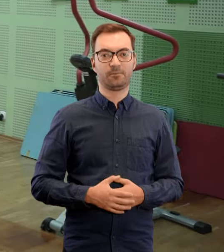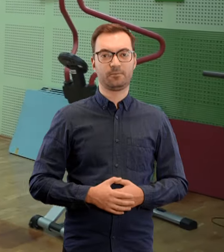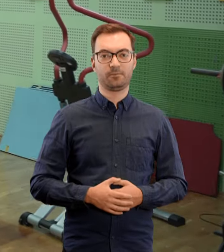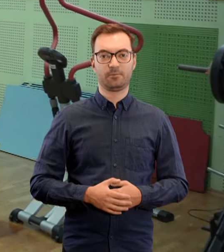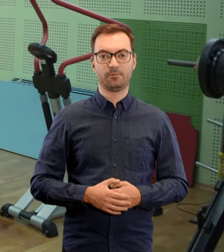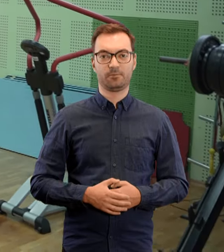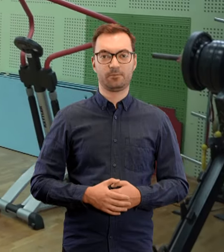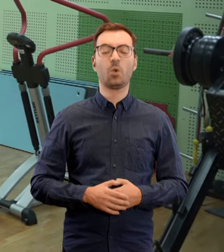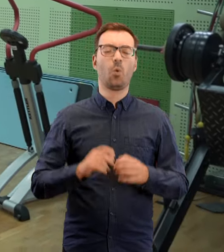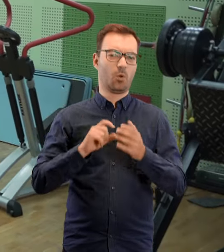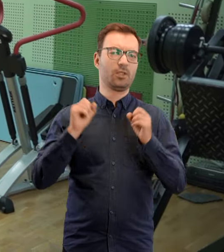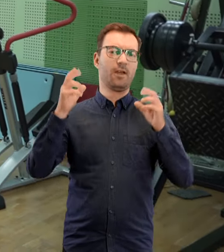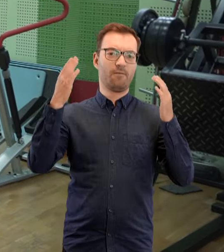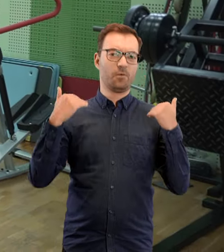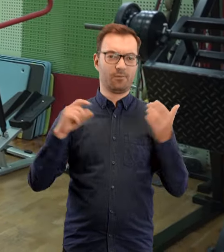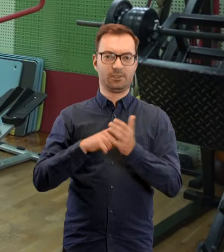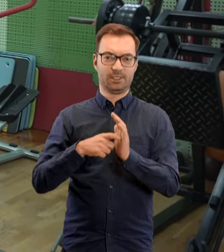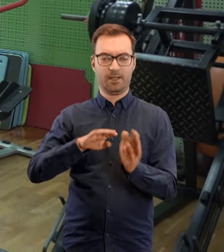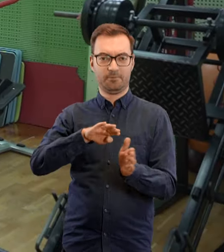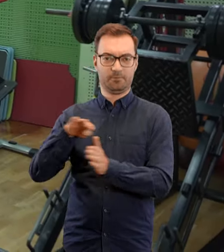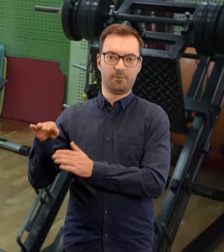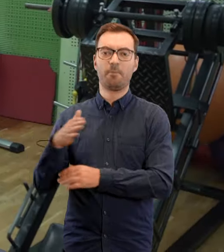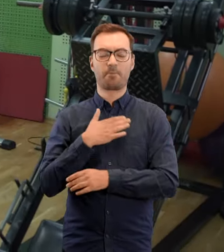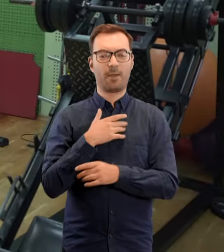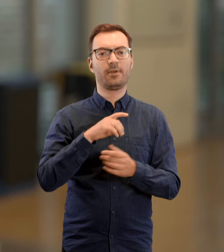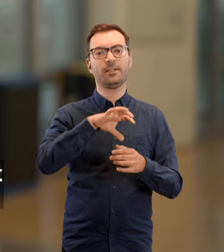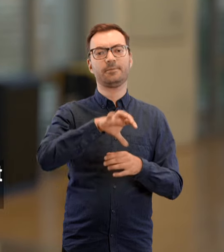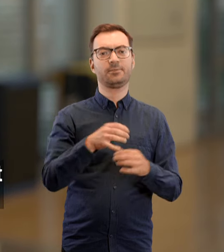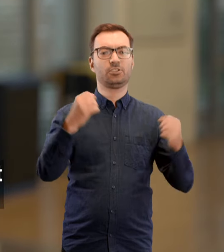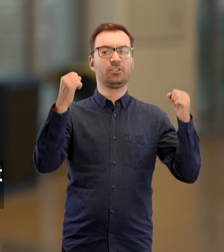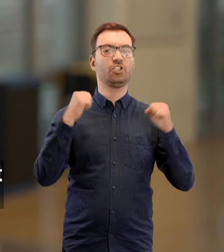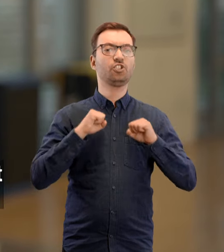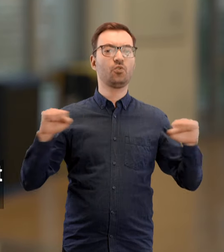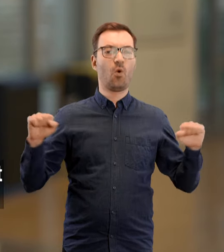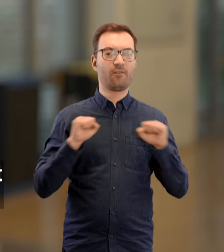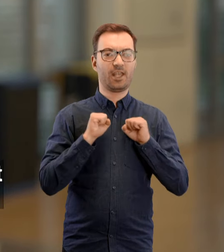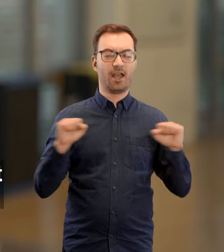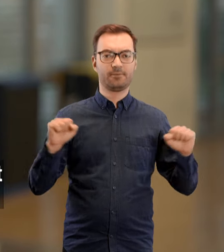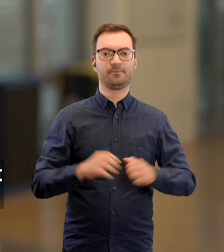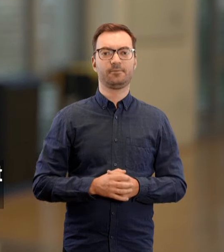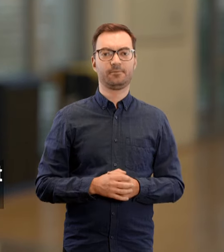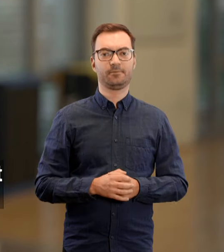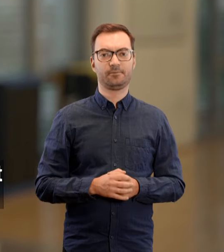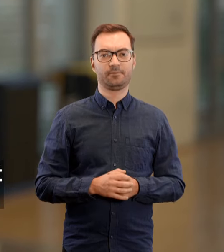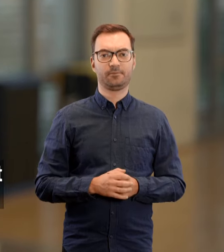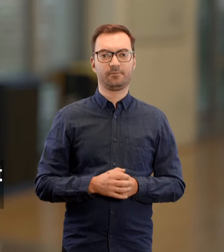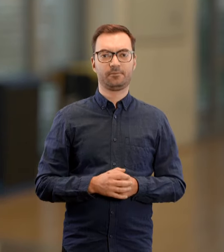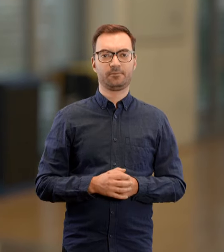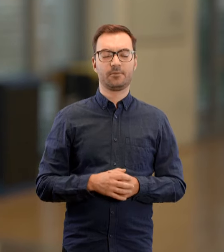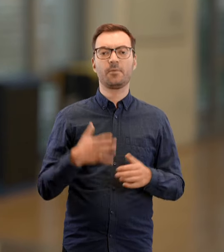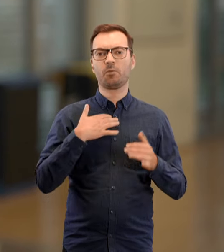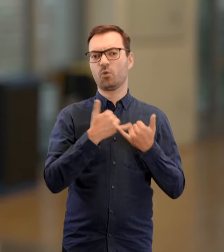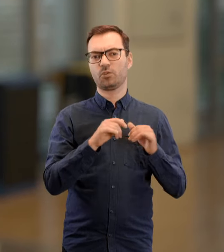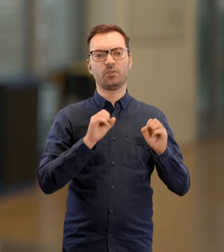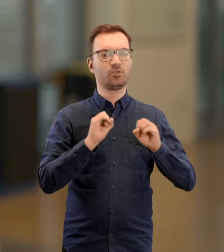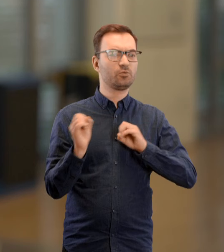sali gimnastycznej dysponujemy również siłowniami. Wychowanie fizyczne organizowane jest w różnych formach. Student